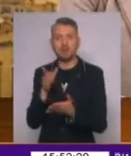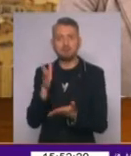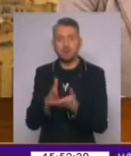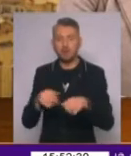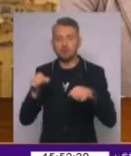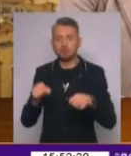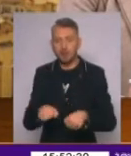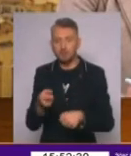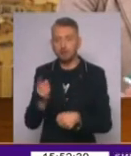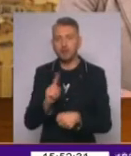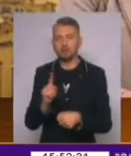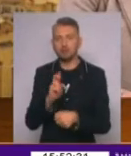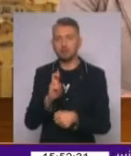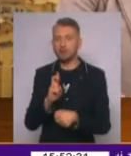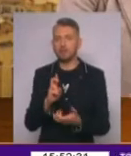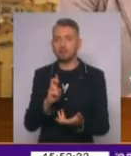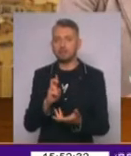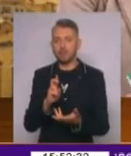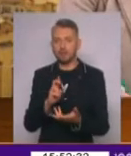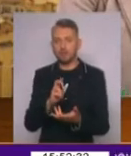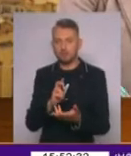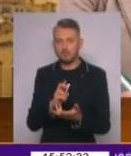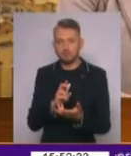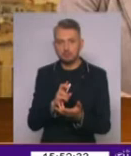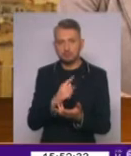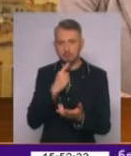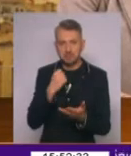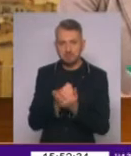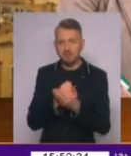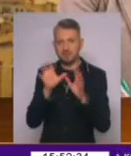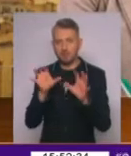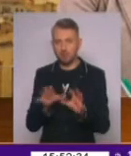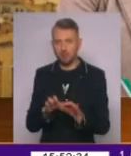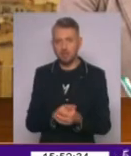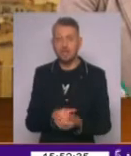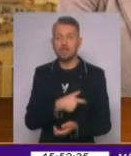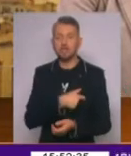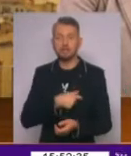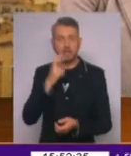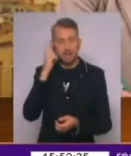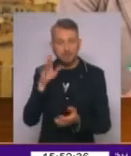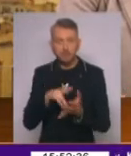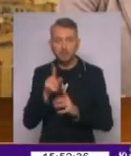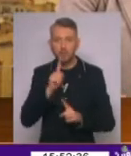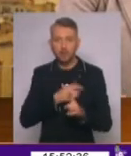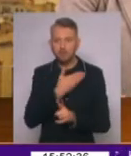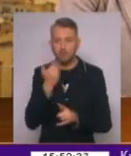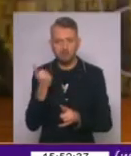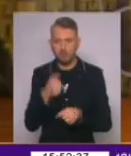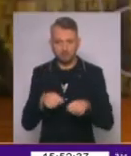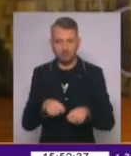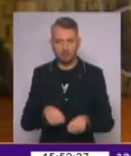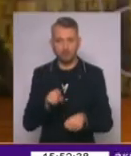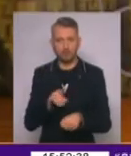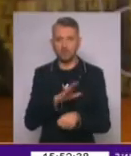право на те, щоб дійсно впроваджувати подібні ініціативи, приймати закони. А депутати Київської міської ради не мають подібних повноважень, вони